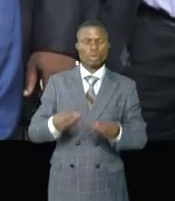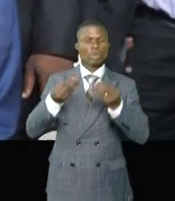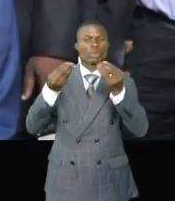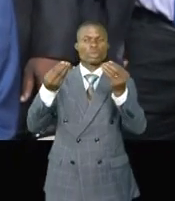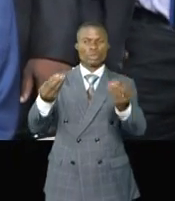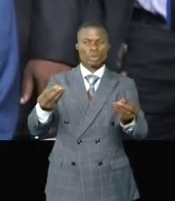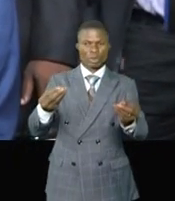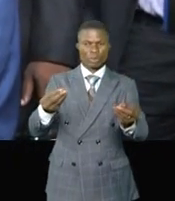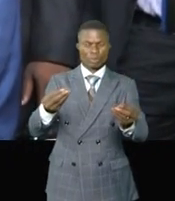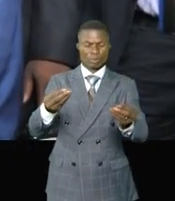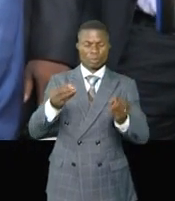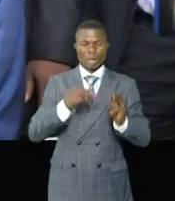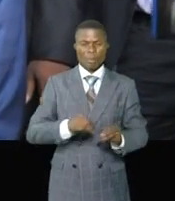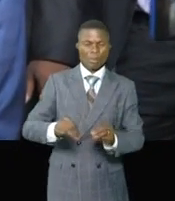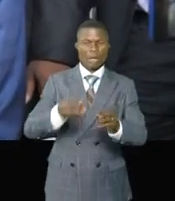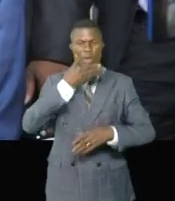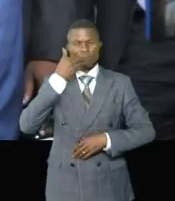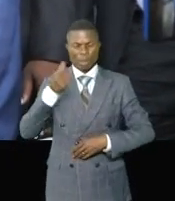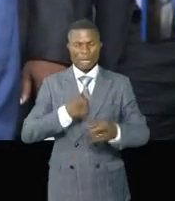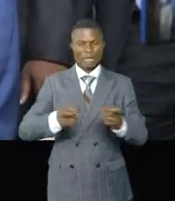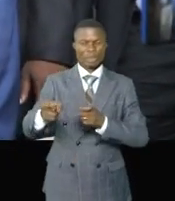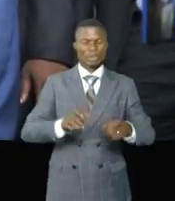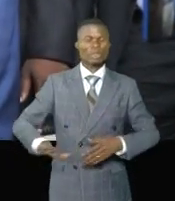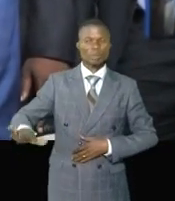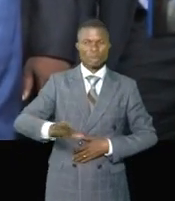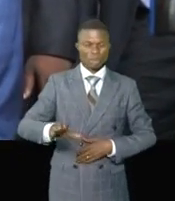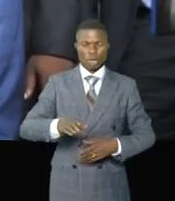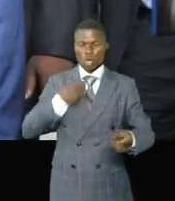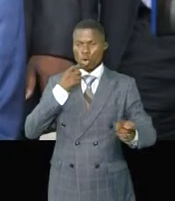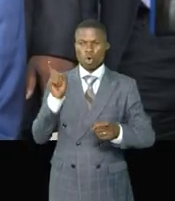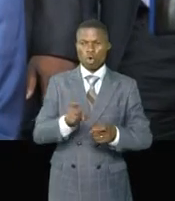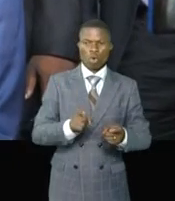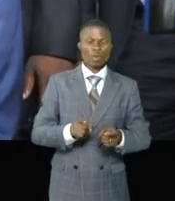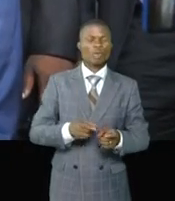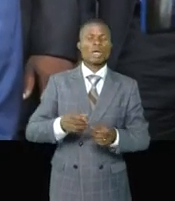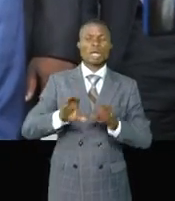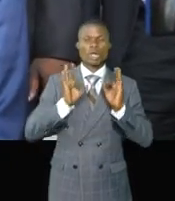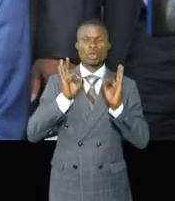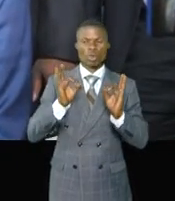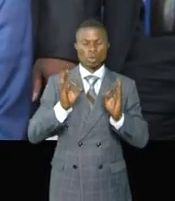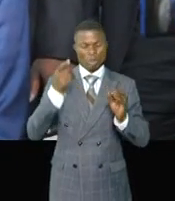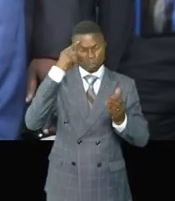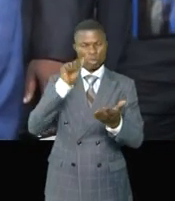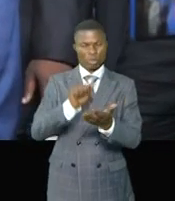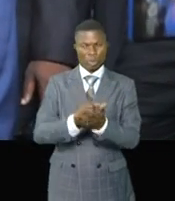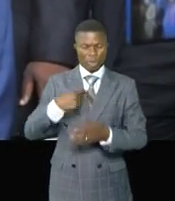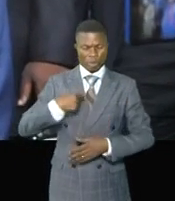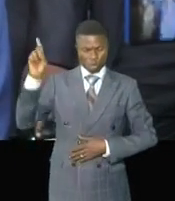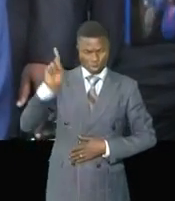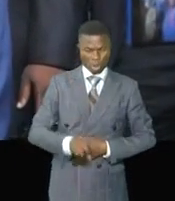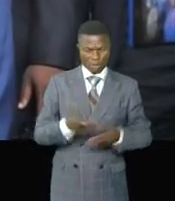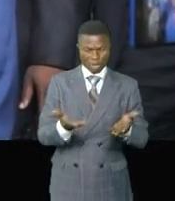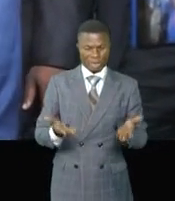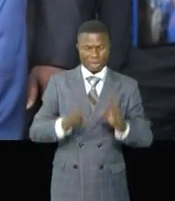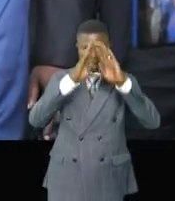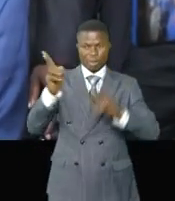une autre façon de gouverner le pays, une nouvelle gouvernance. Et c'est pour cette raison que je suis passé ici